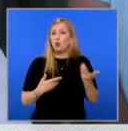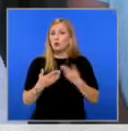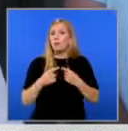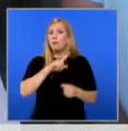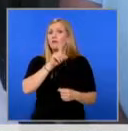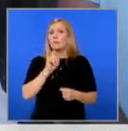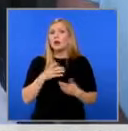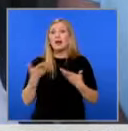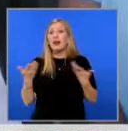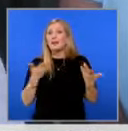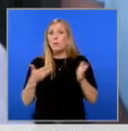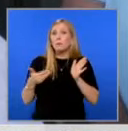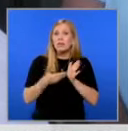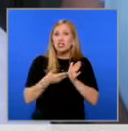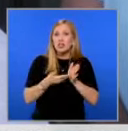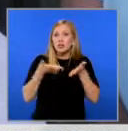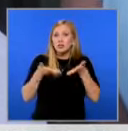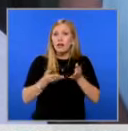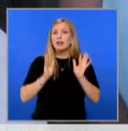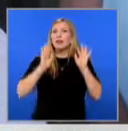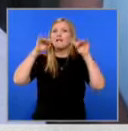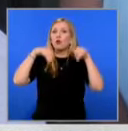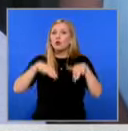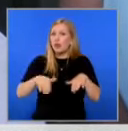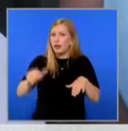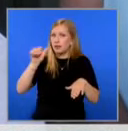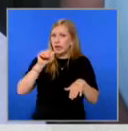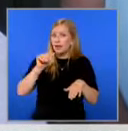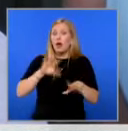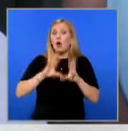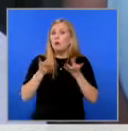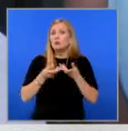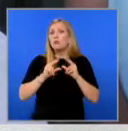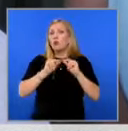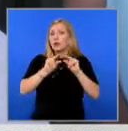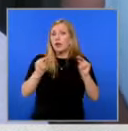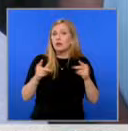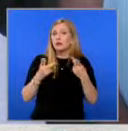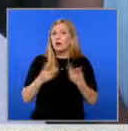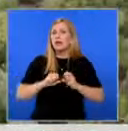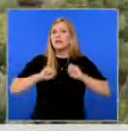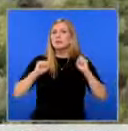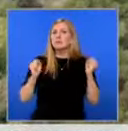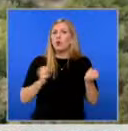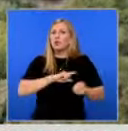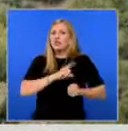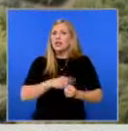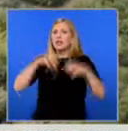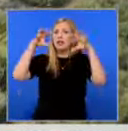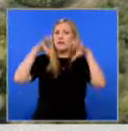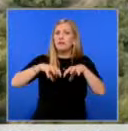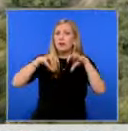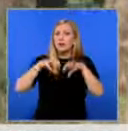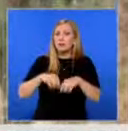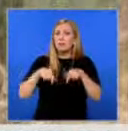въпроса кое е причинило наводнението като найобщо бих могъл да кажа че това е изключително интензивният валеж на този етап